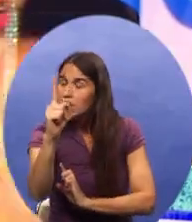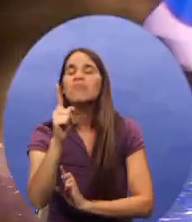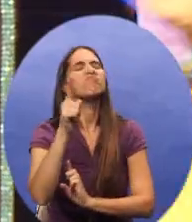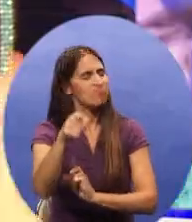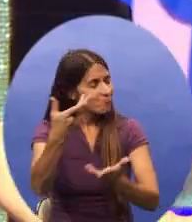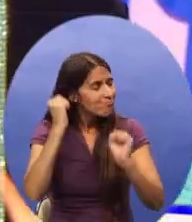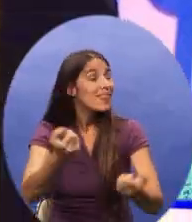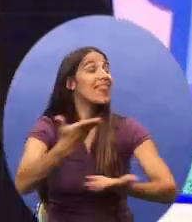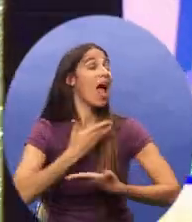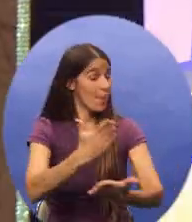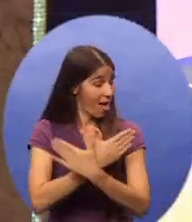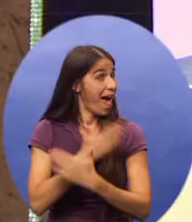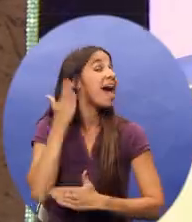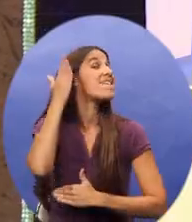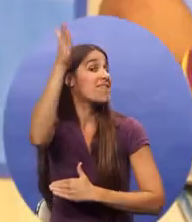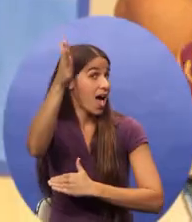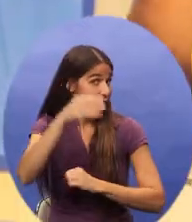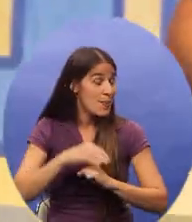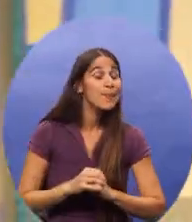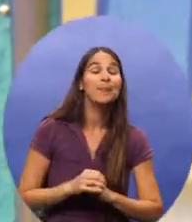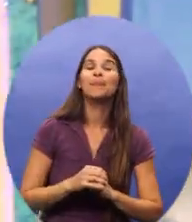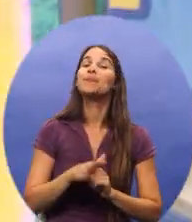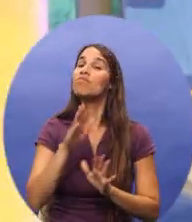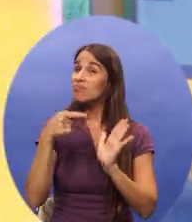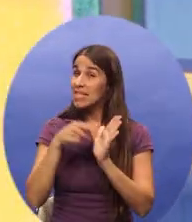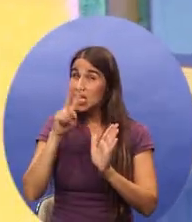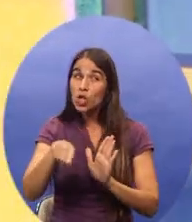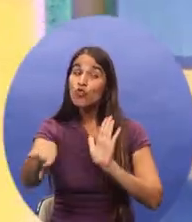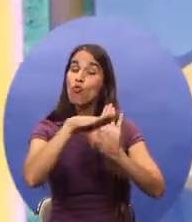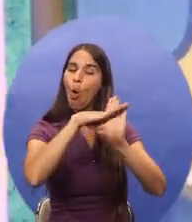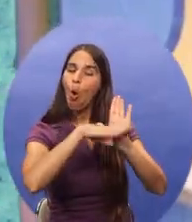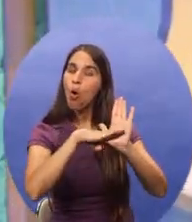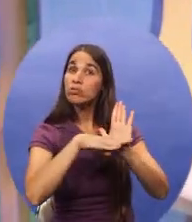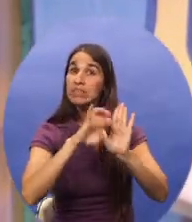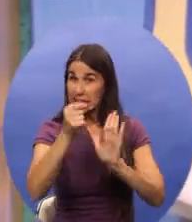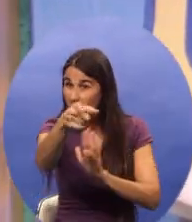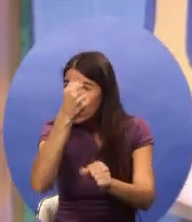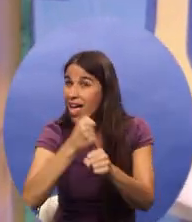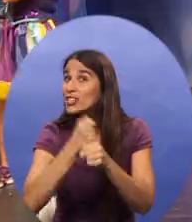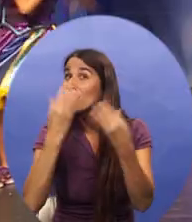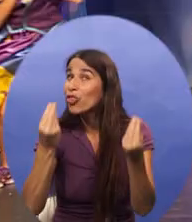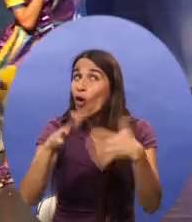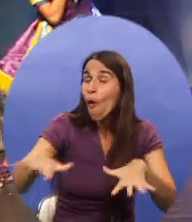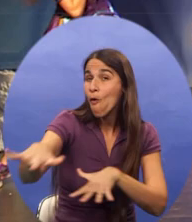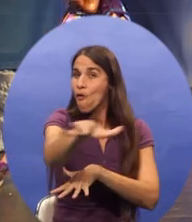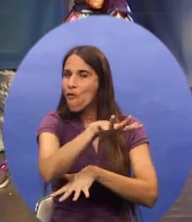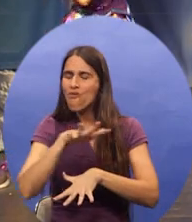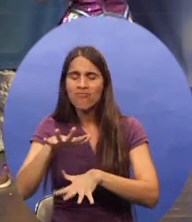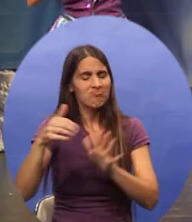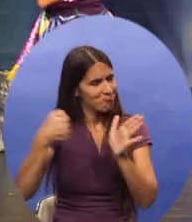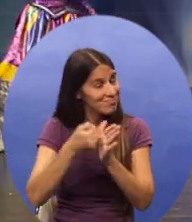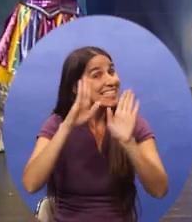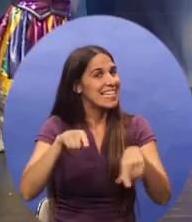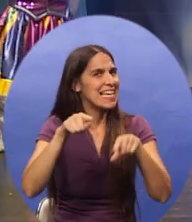לך שתזכה באהבה אהבה כי יש כאן חוק שאם רק טוב עושים טוב